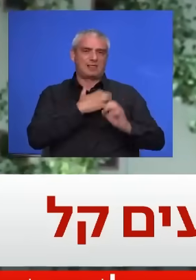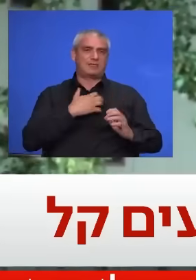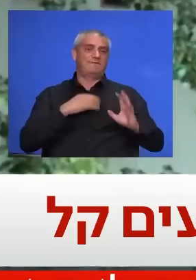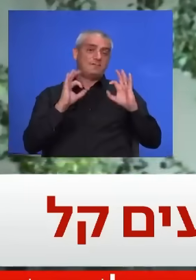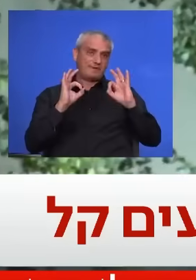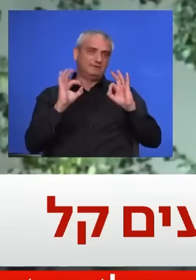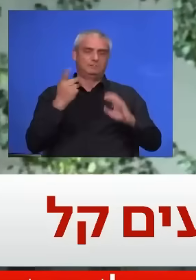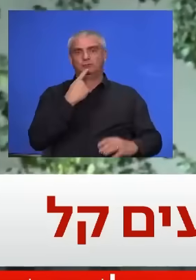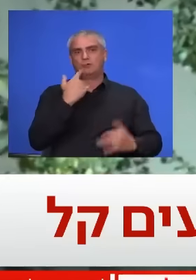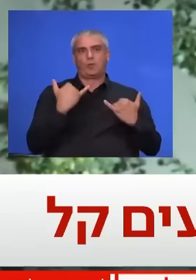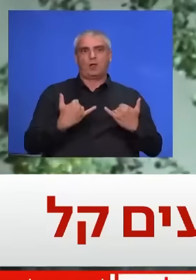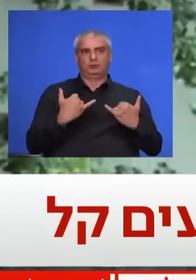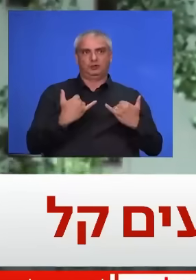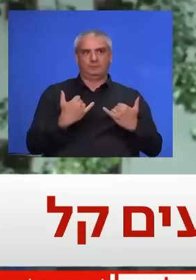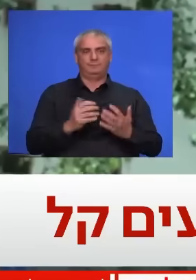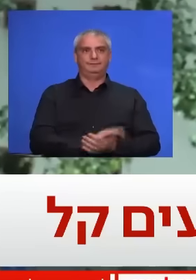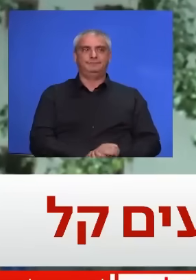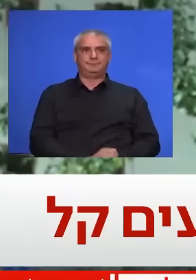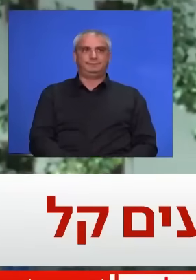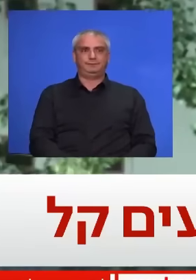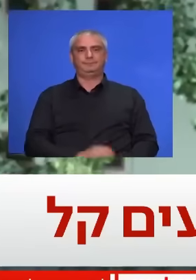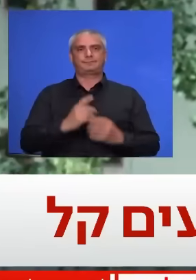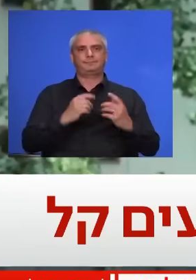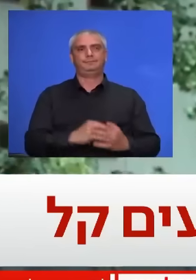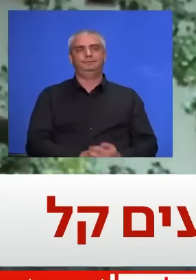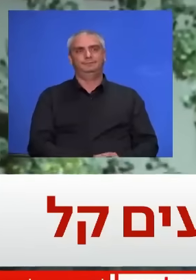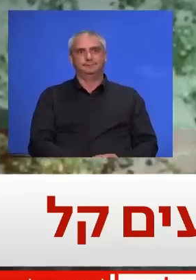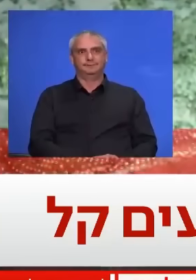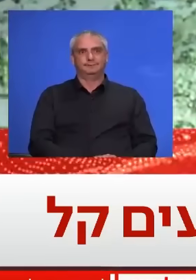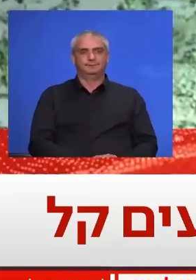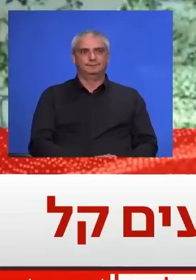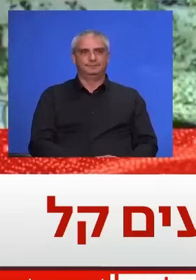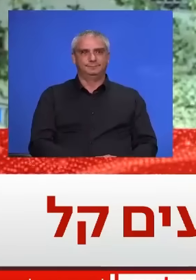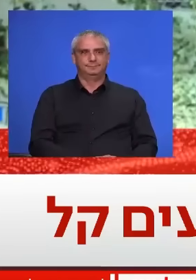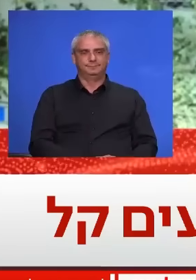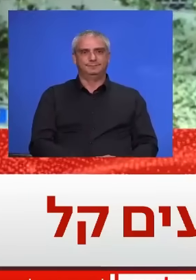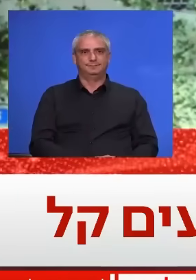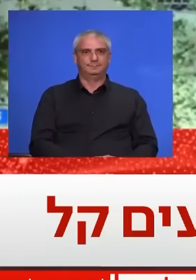לעכשיו, מיכל, אני חוזר. רקטה אחת יורדה מעל שמי אשדוד, ללא נזק וללא נפגעים. תודה